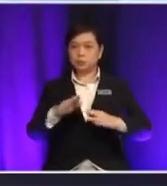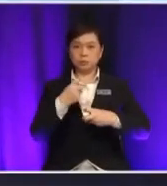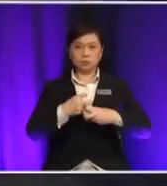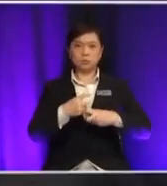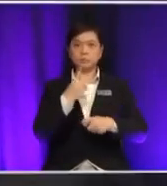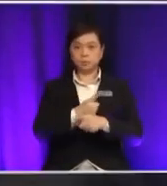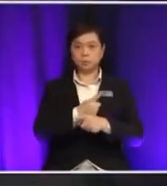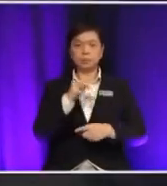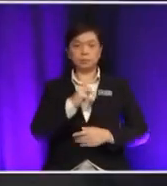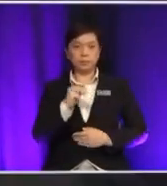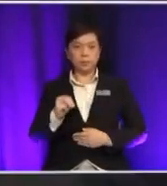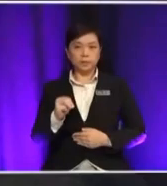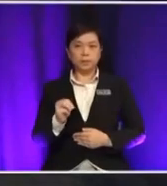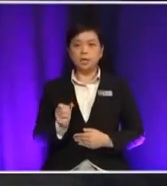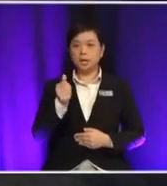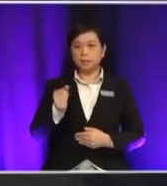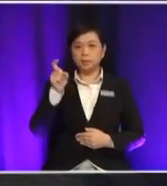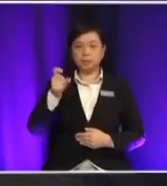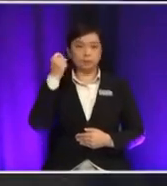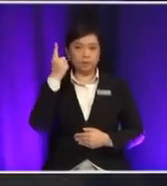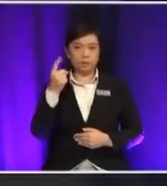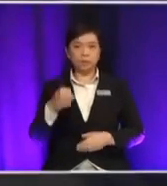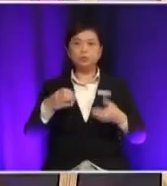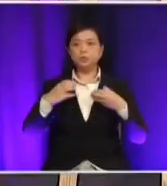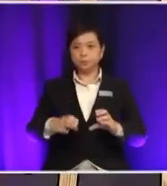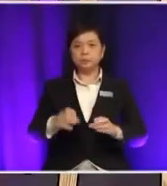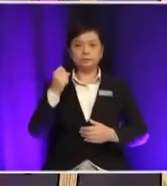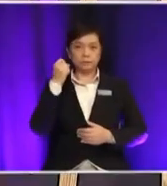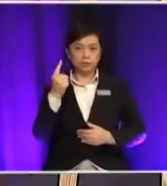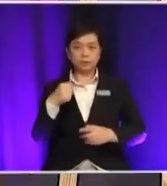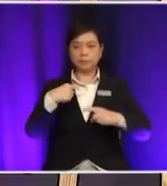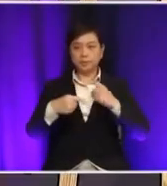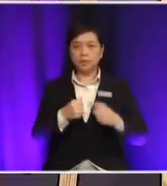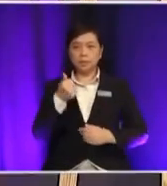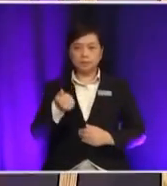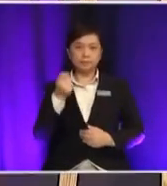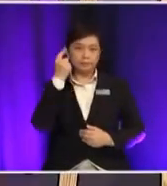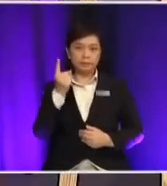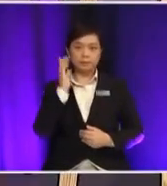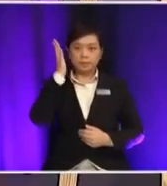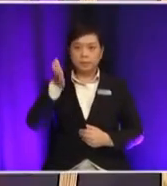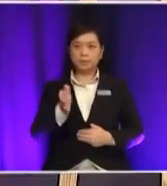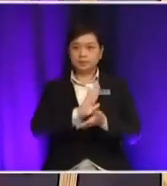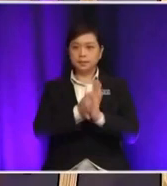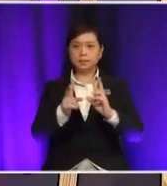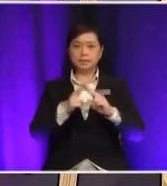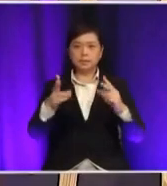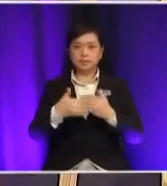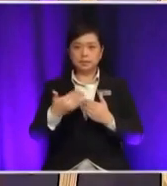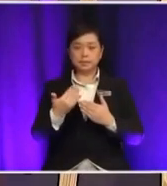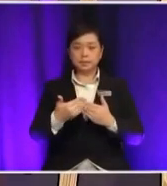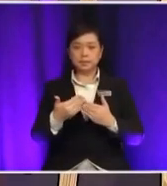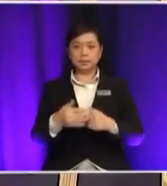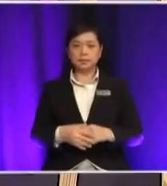anda karena paham kalau Anda paham coba pahamkan Apabila Anda paham dia akan menjadi sangat senang kalau tidak paham itu yang